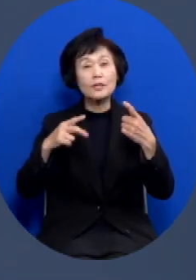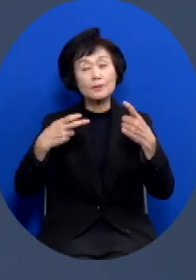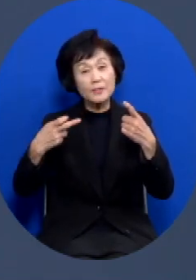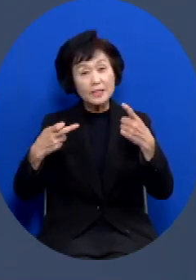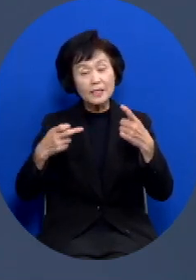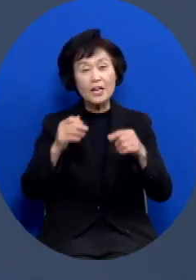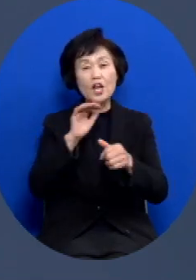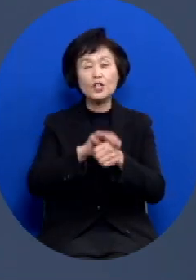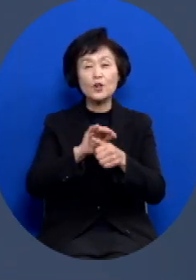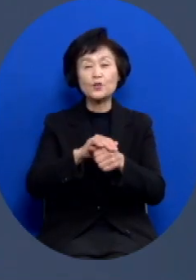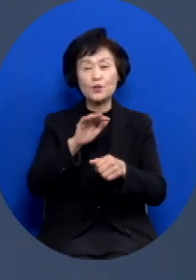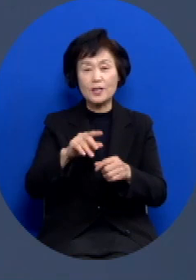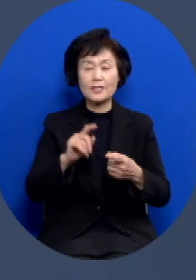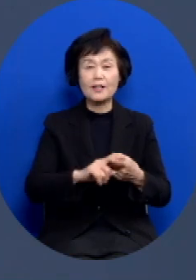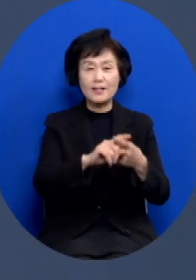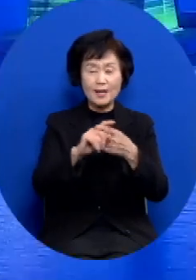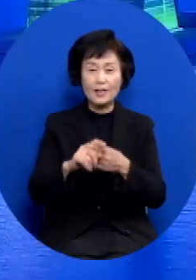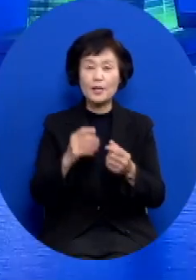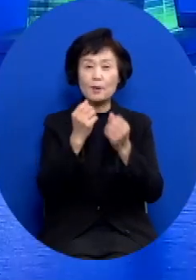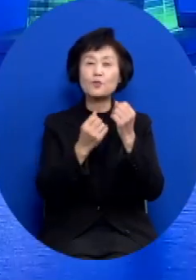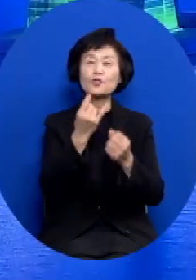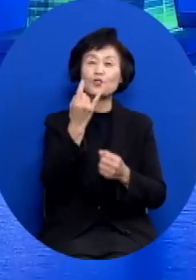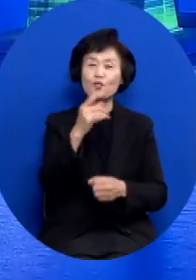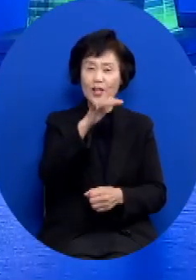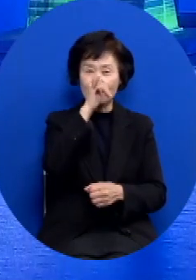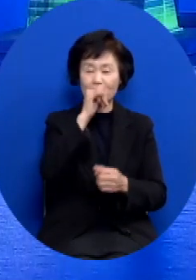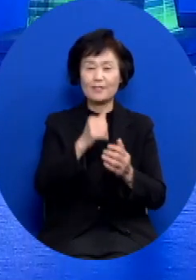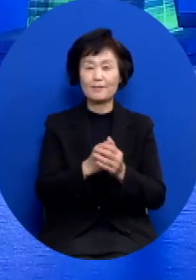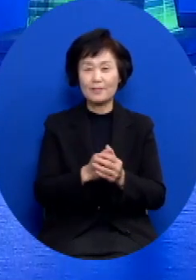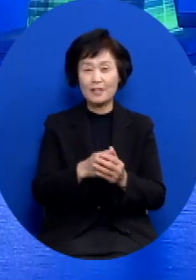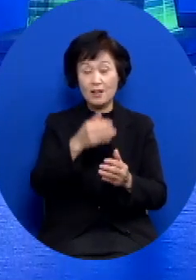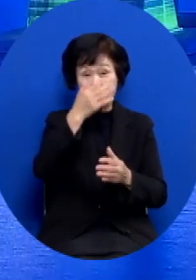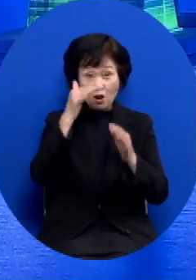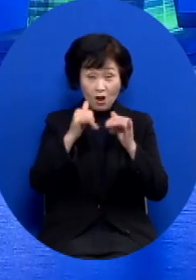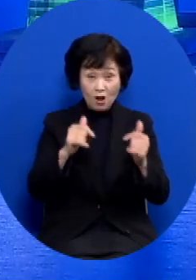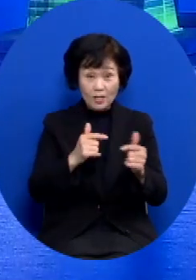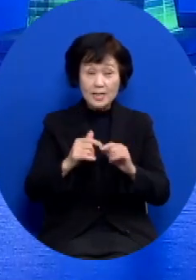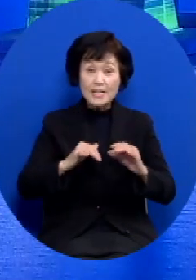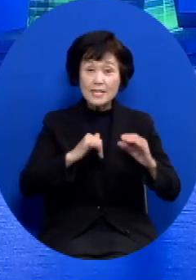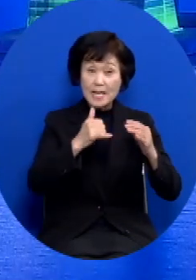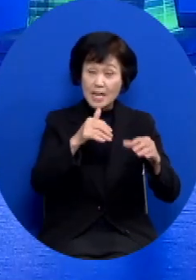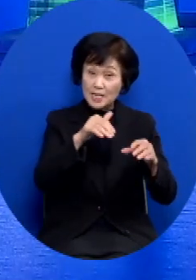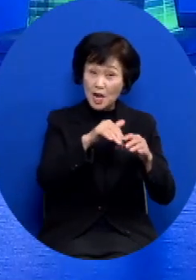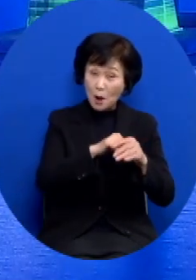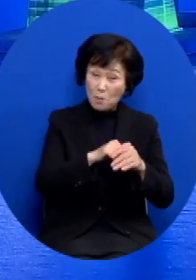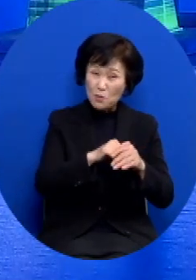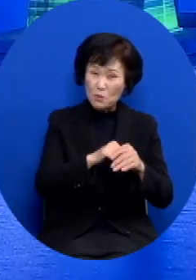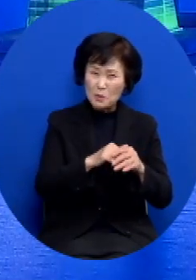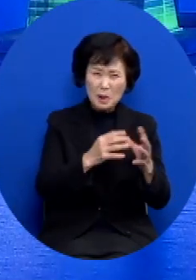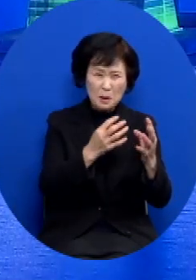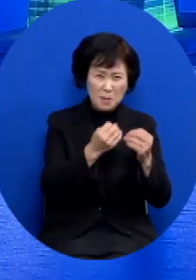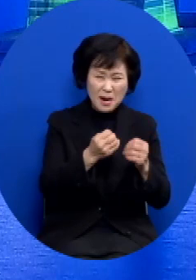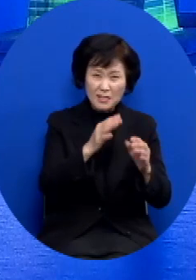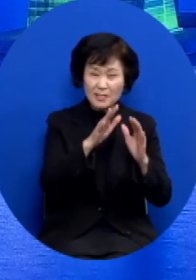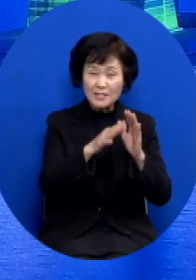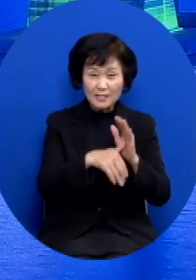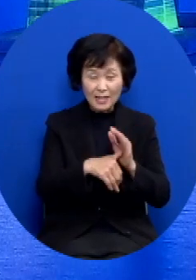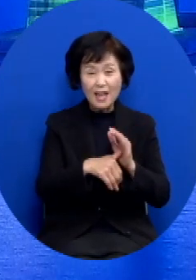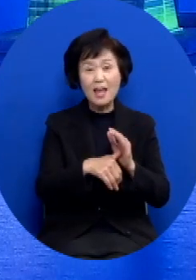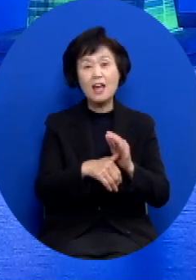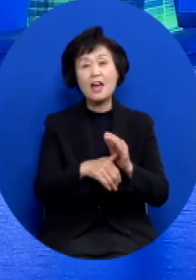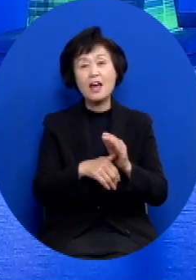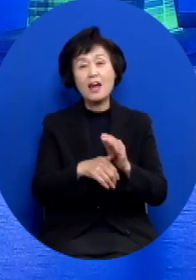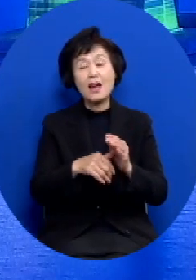경주에서 연합수련회가 또 있습니다네 청년들이 세종문화의 무분별하게 노출되어 있는 현실인데요